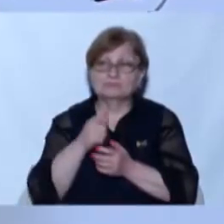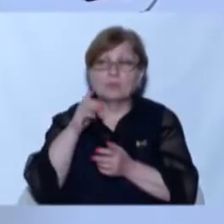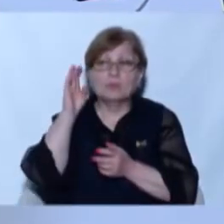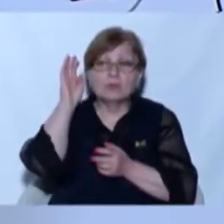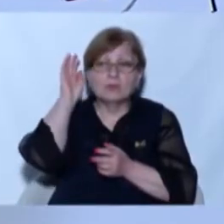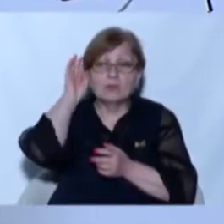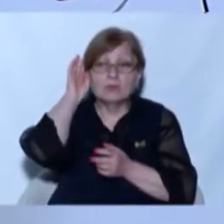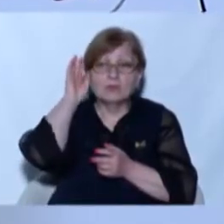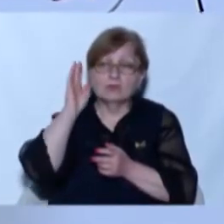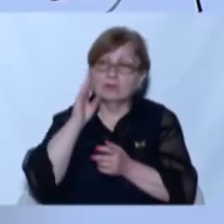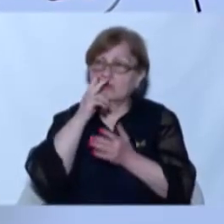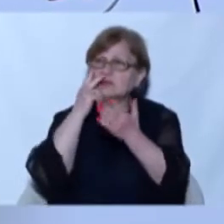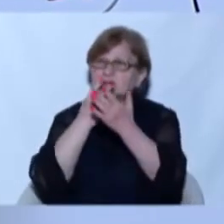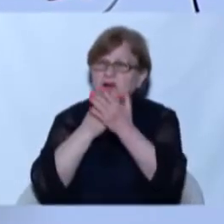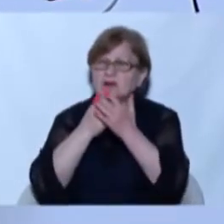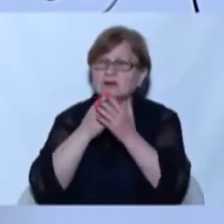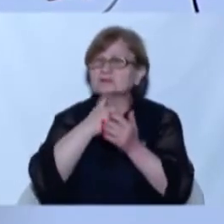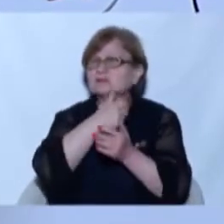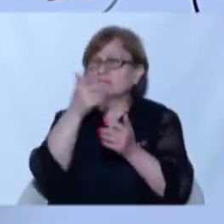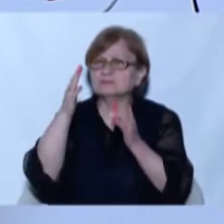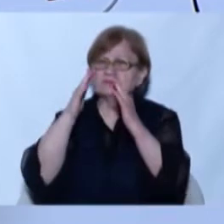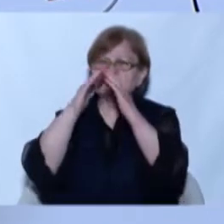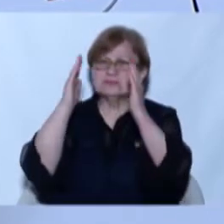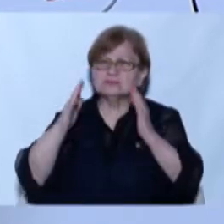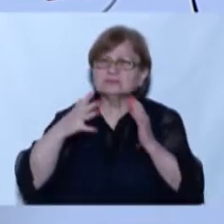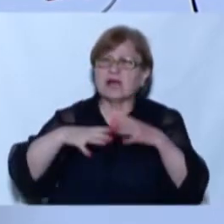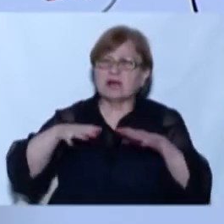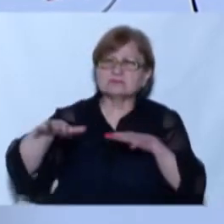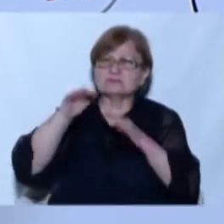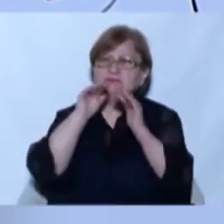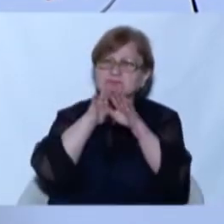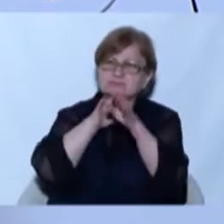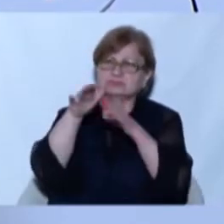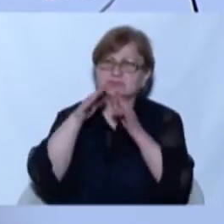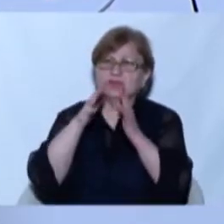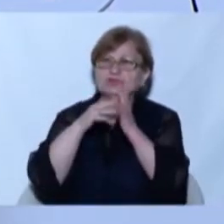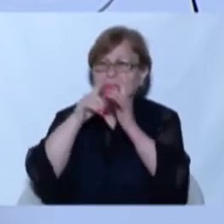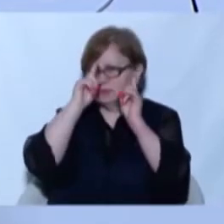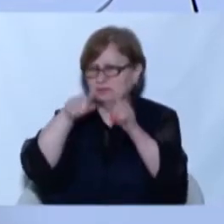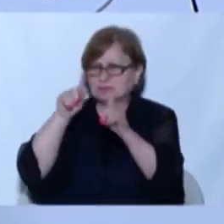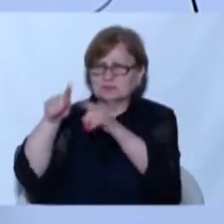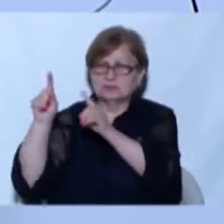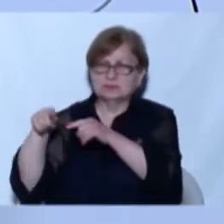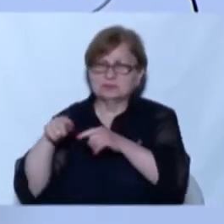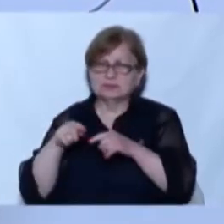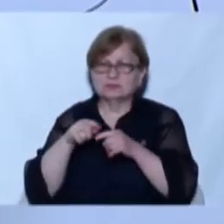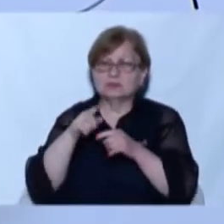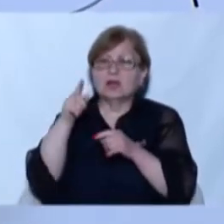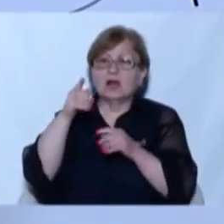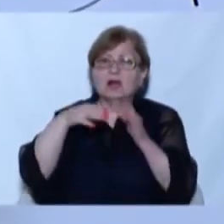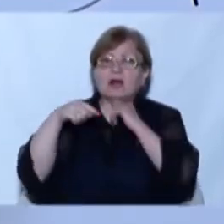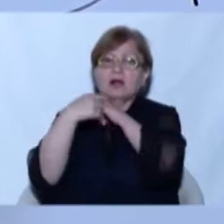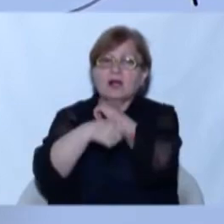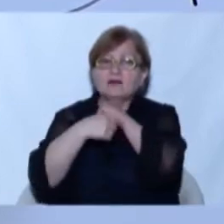მოგისმენიათ, თუ არა ნახეთ ნასახლარებად ქცეული საქართველო და თქვენ გაიგონებთ ამ სიმღერას. სამაგალითოდ თუნდაც